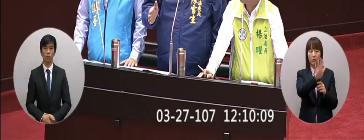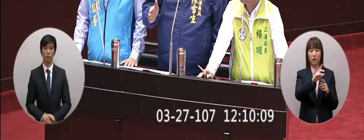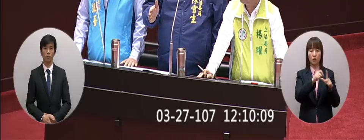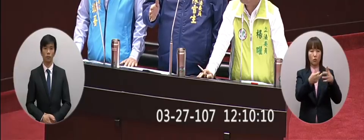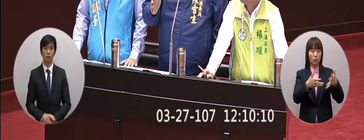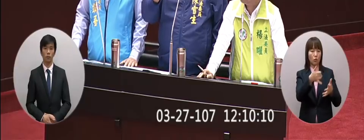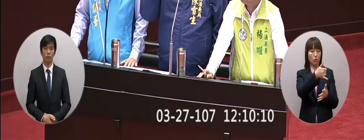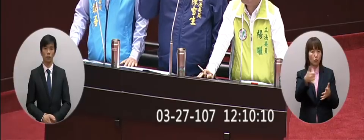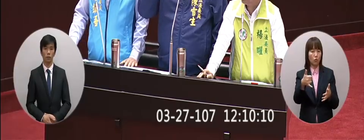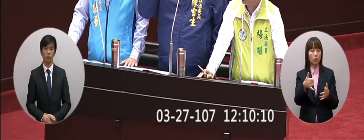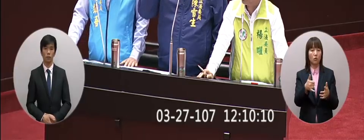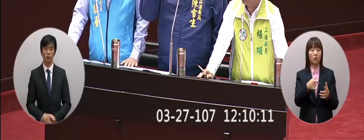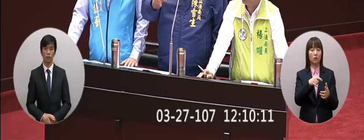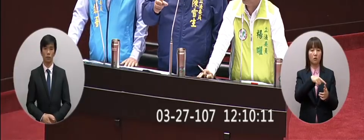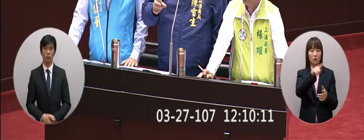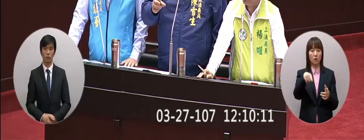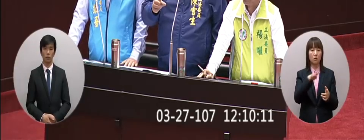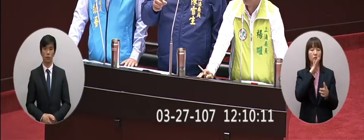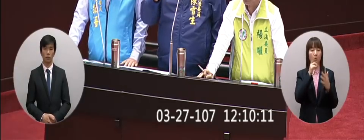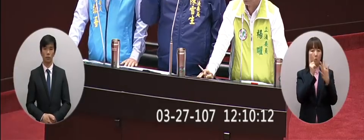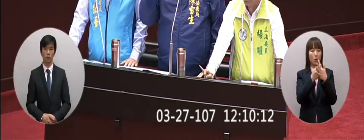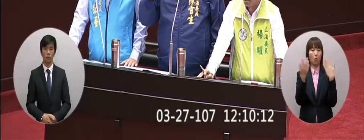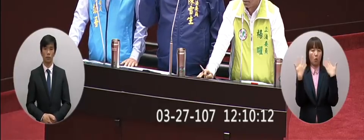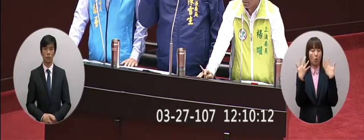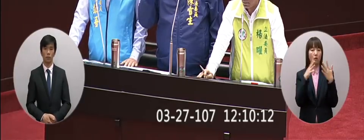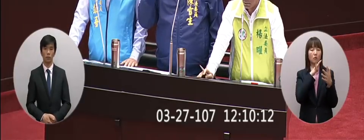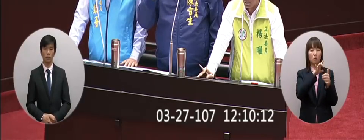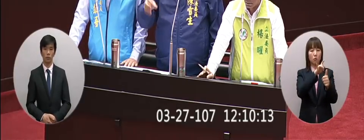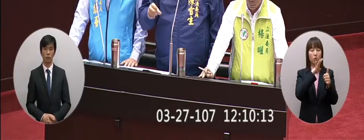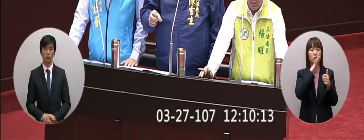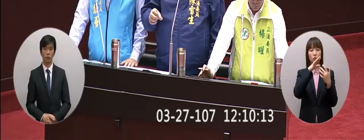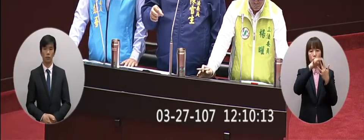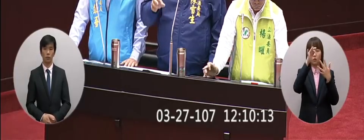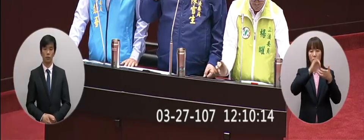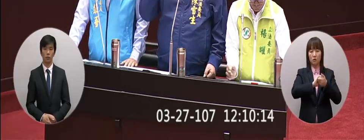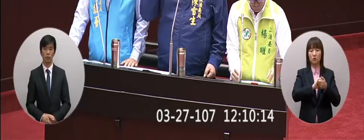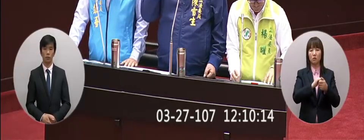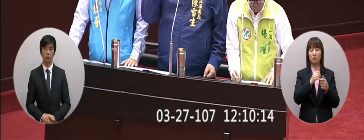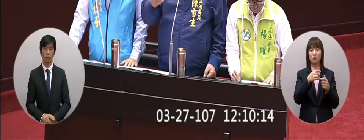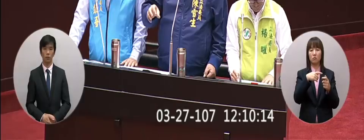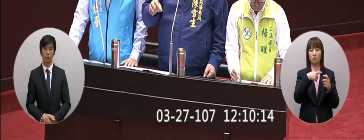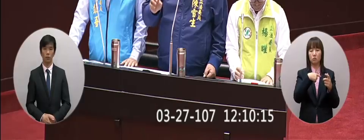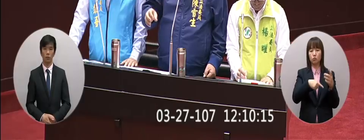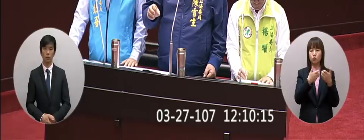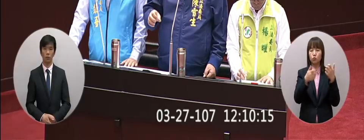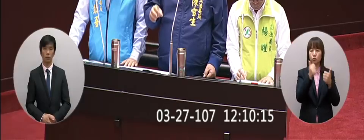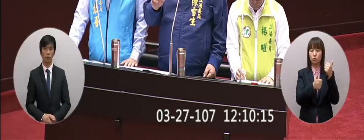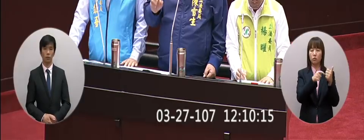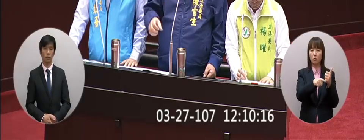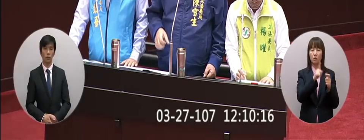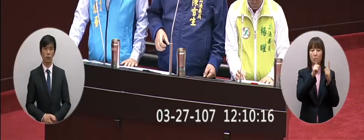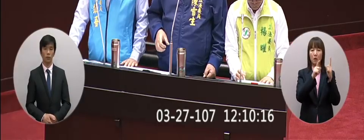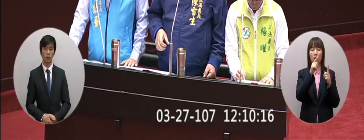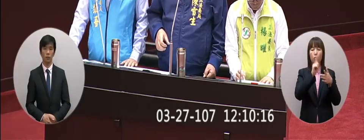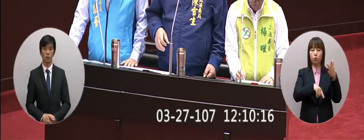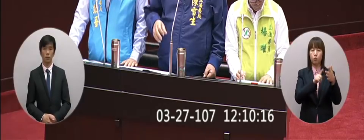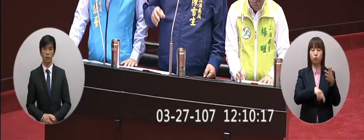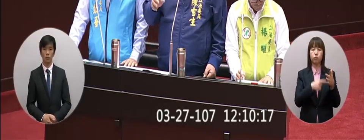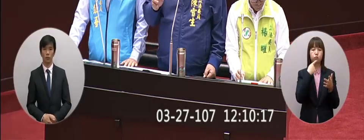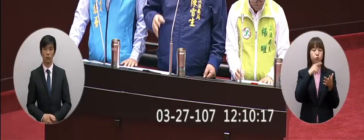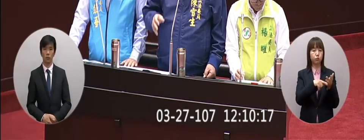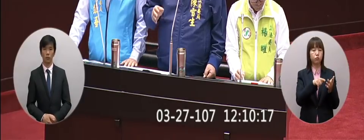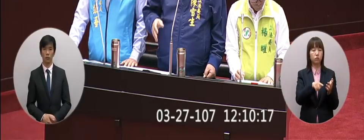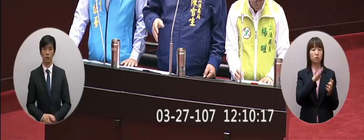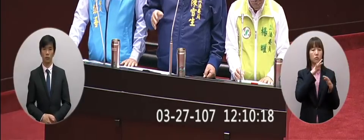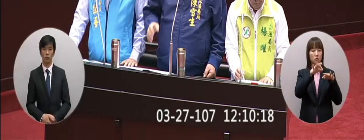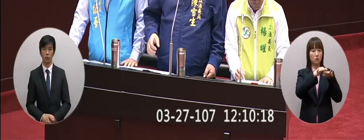员，让他透明化，就是透过犬定资格考试。那么这样的考试相对是比较容易的哈，